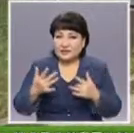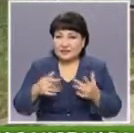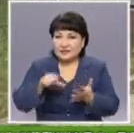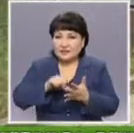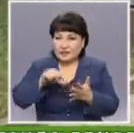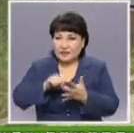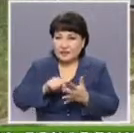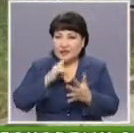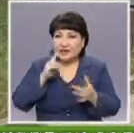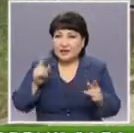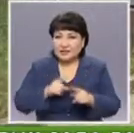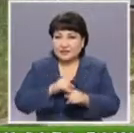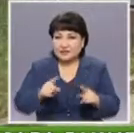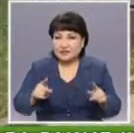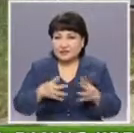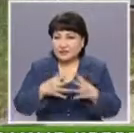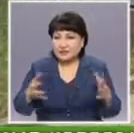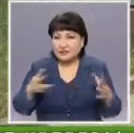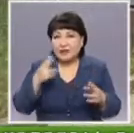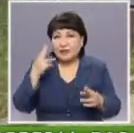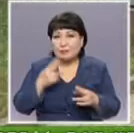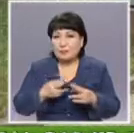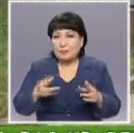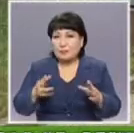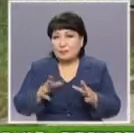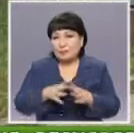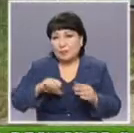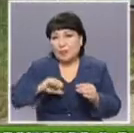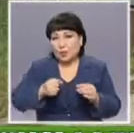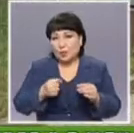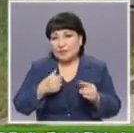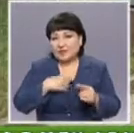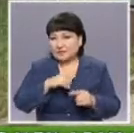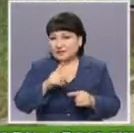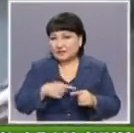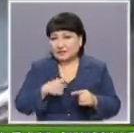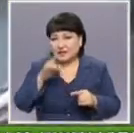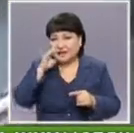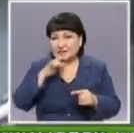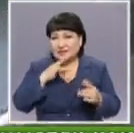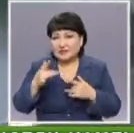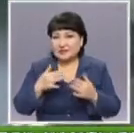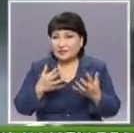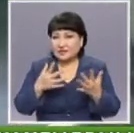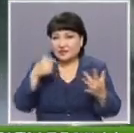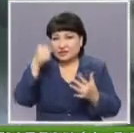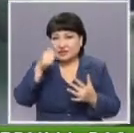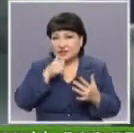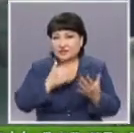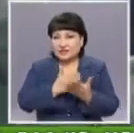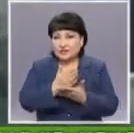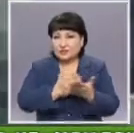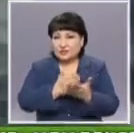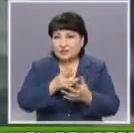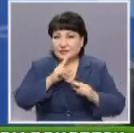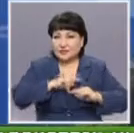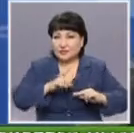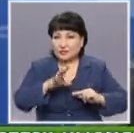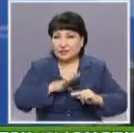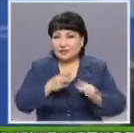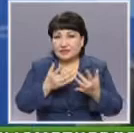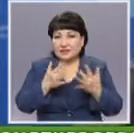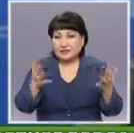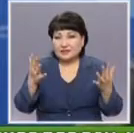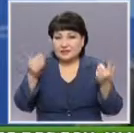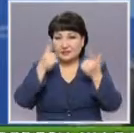өзі бір кереметтей бауырмашылығым, оның өзін бір-екі жыл қазақ концертті істегендігі бар етін. Әйгілі бестік жайлы талай естелік